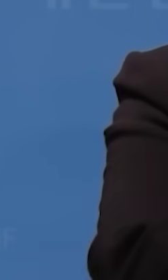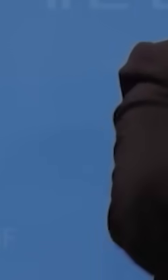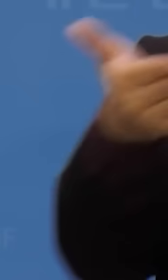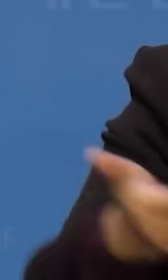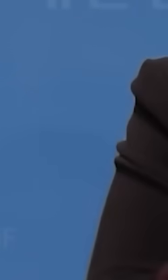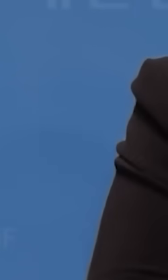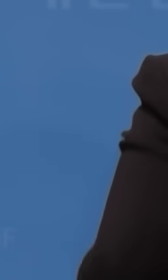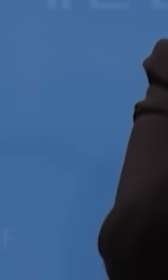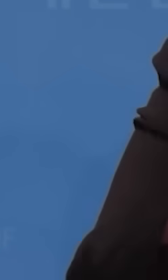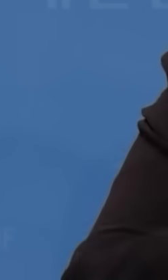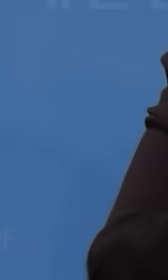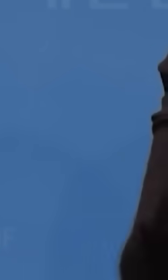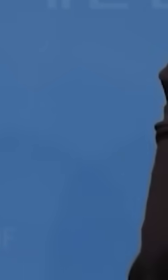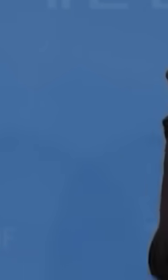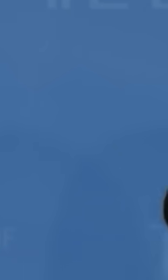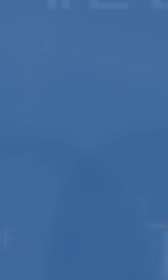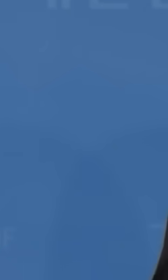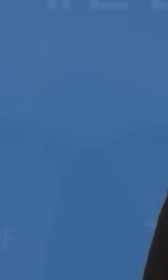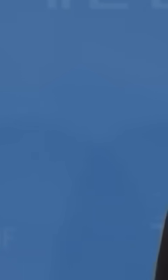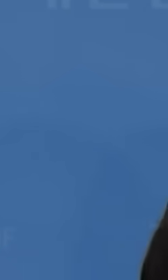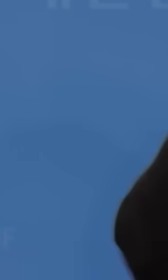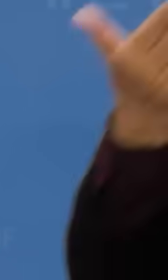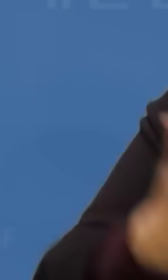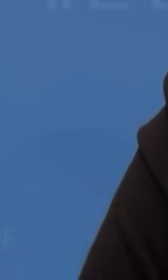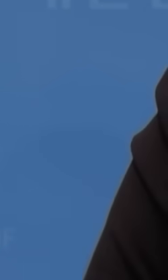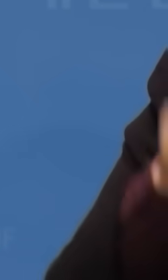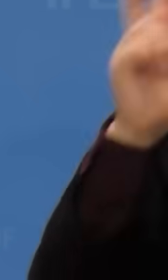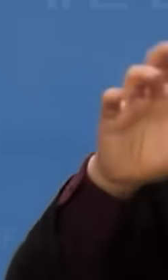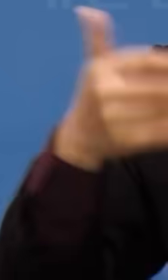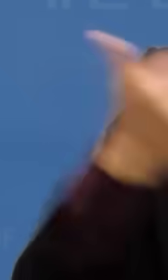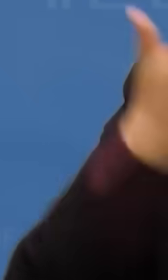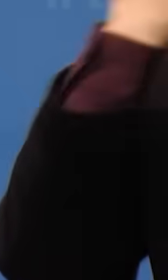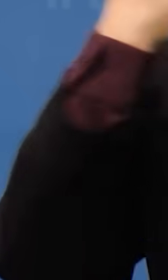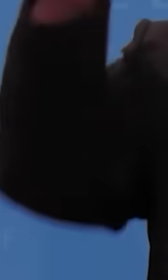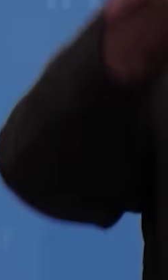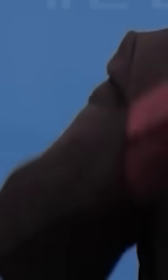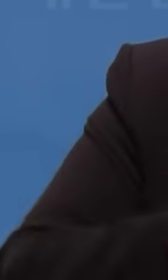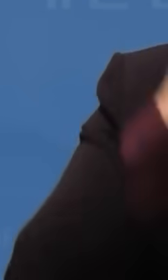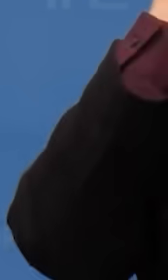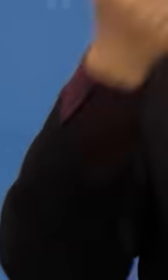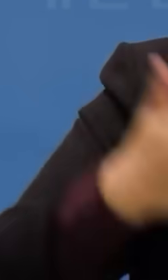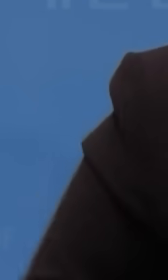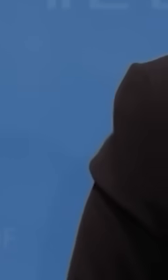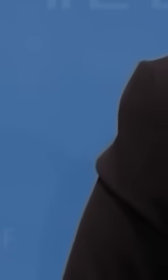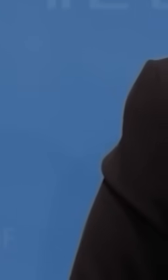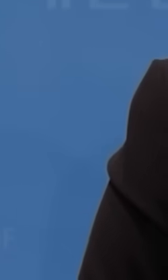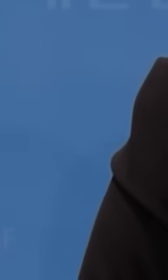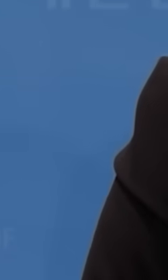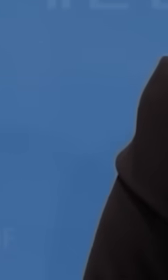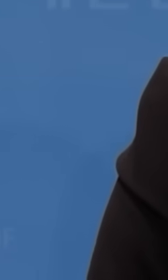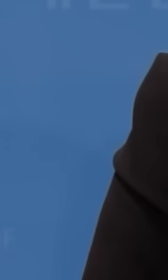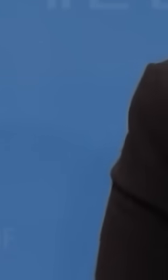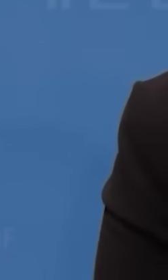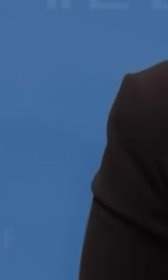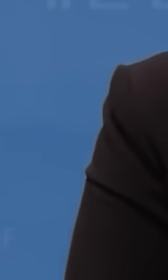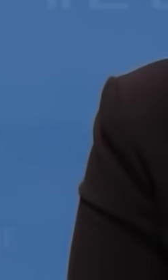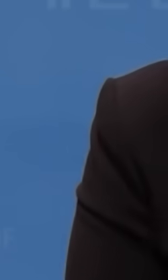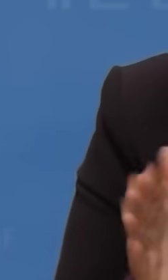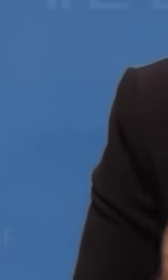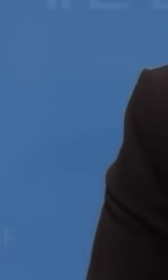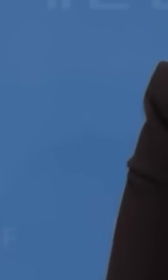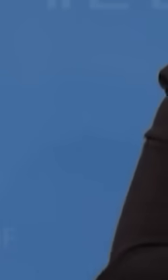여러분은 동네 국회의원을 보신 적이 있으세요? 혹시 국회의원이 누군지 아십니까? 바로 달려가서 도움을